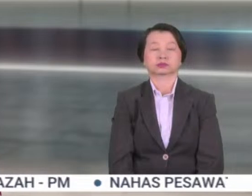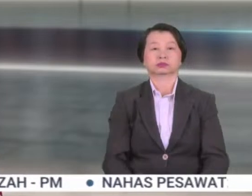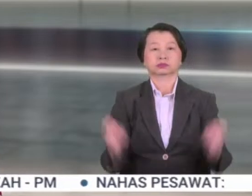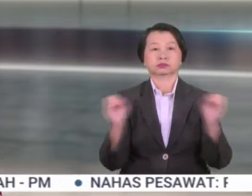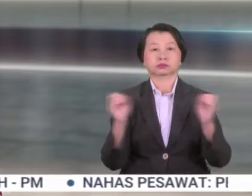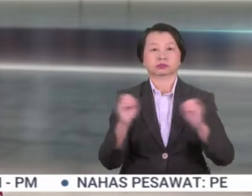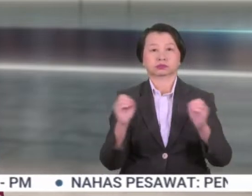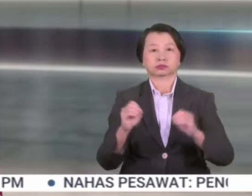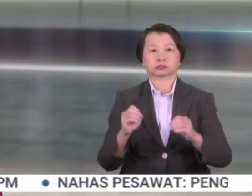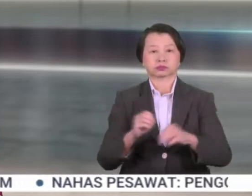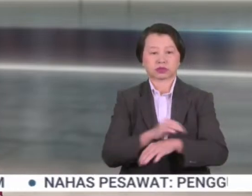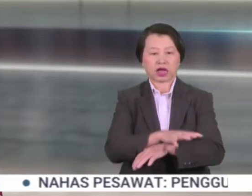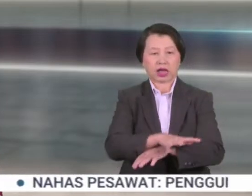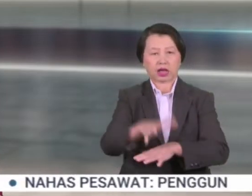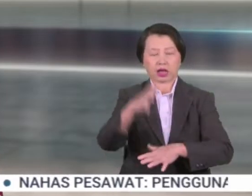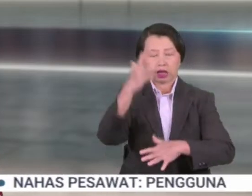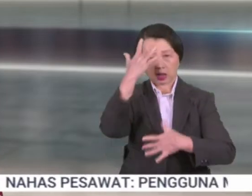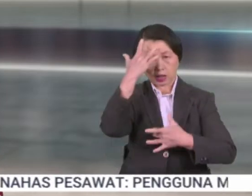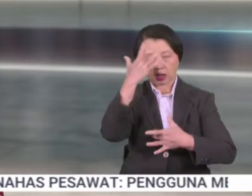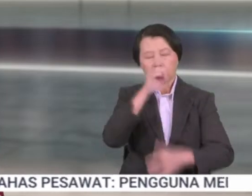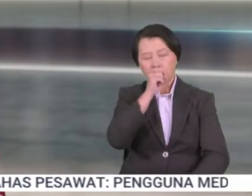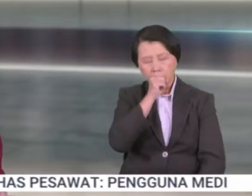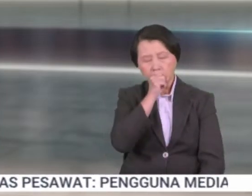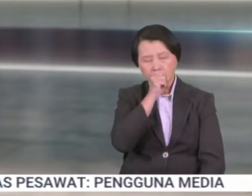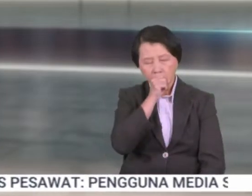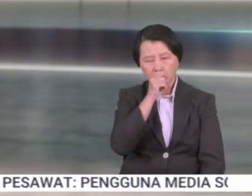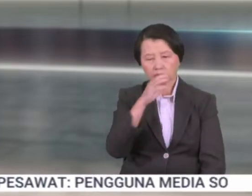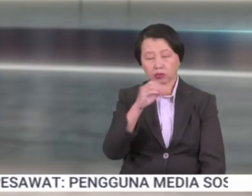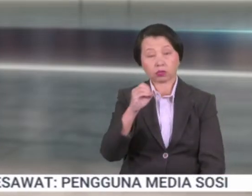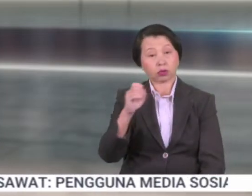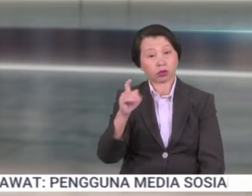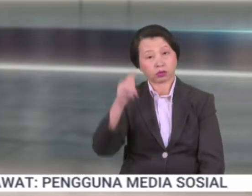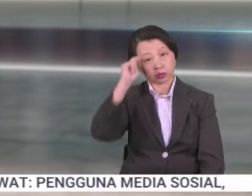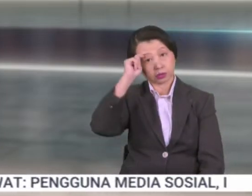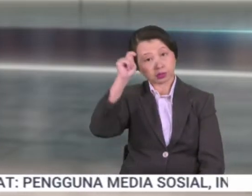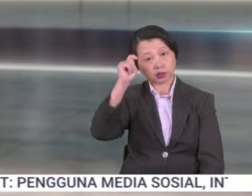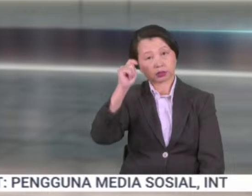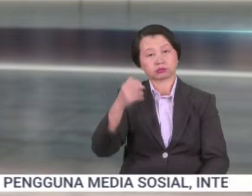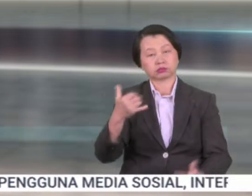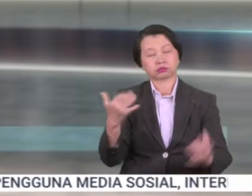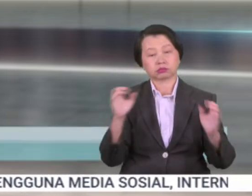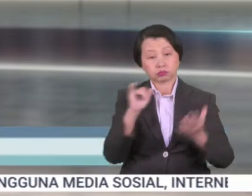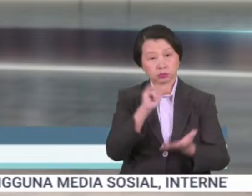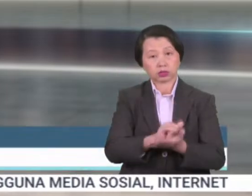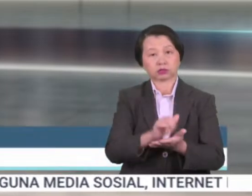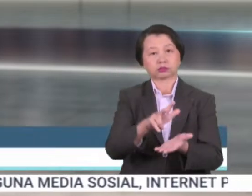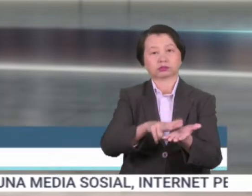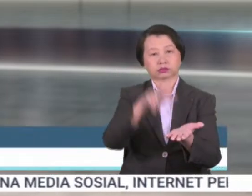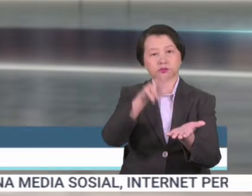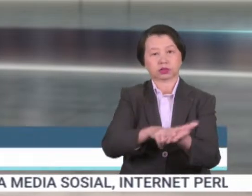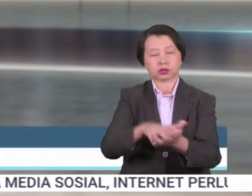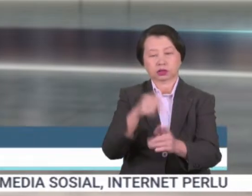tiada jangkitan penyakit prtisis atau batuk kukul dikesan di Terengganu setakat ini perkara itu disahkan pengarah kesihatan